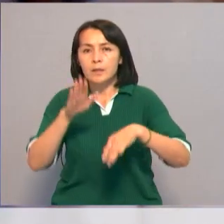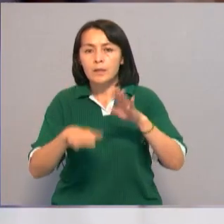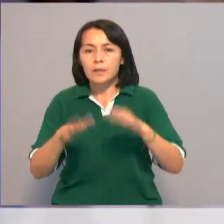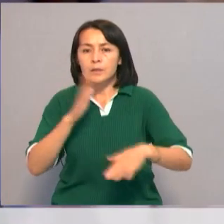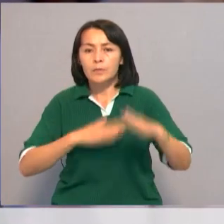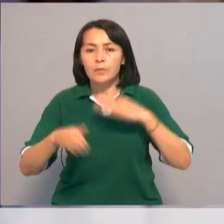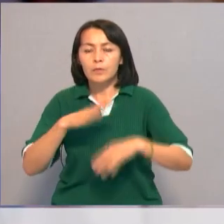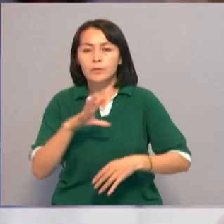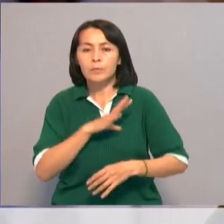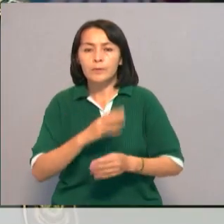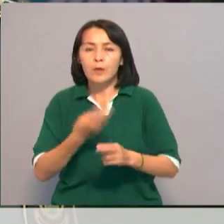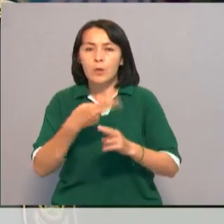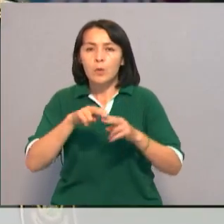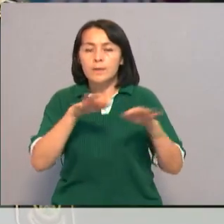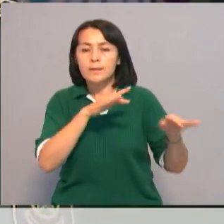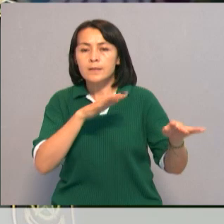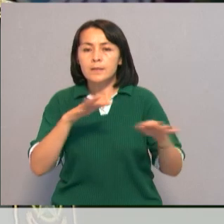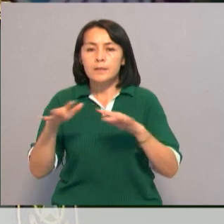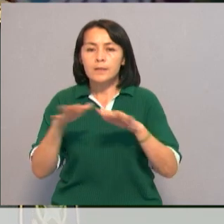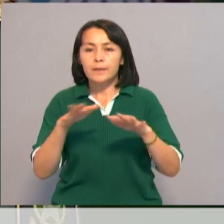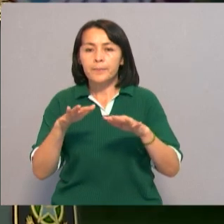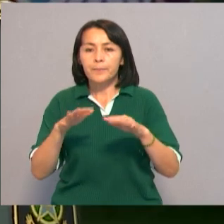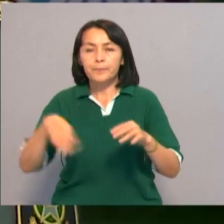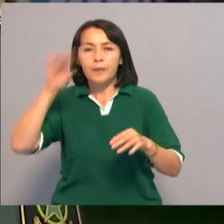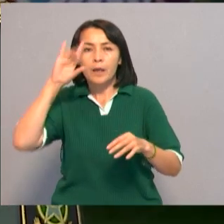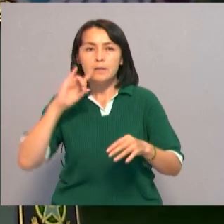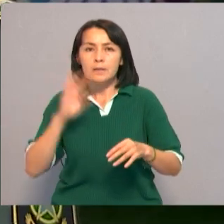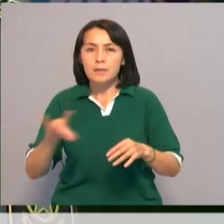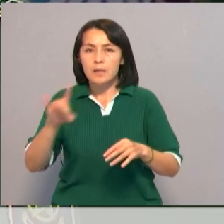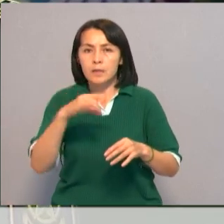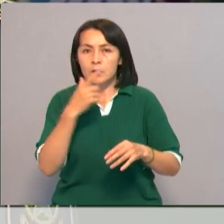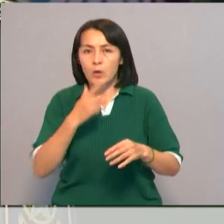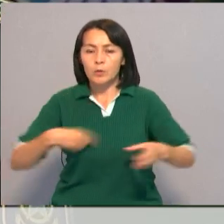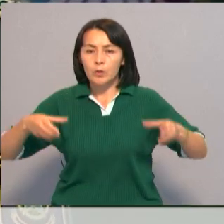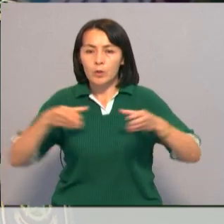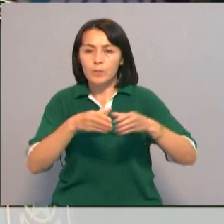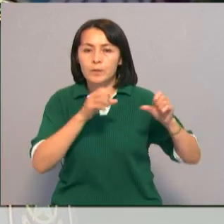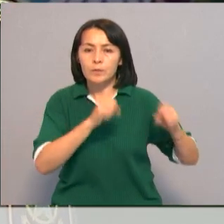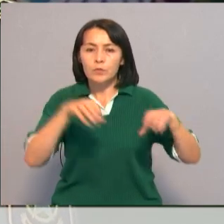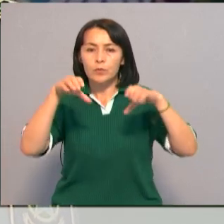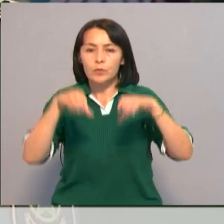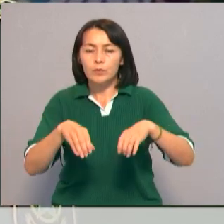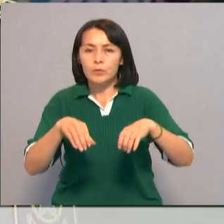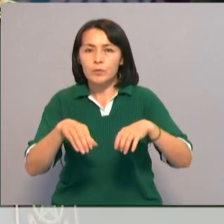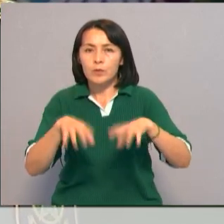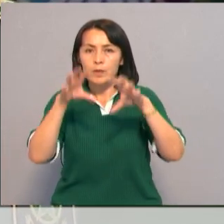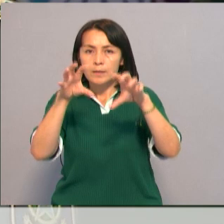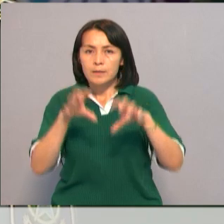серпілді. Осы іс-шарада Қазақстан Республикасы ұлттық қауіпсіздік комитеті төрағасының